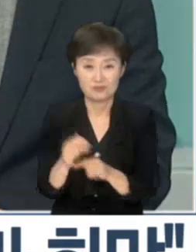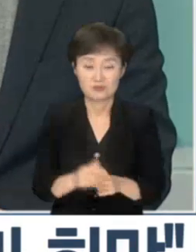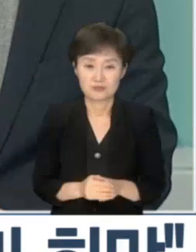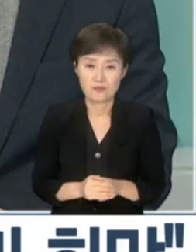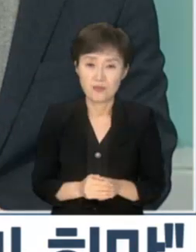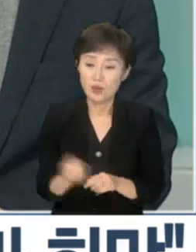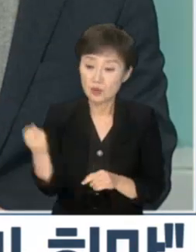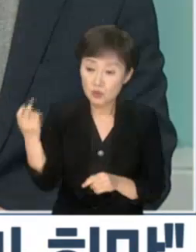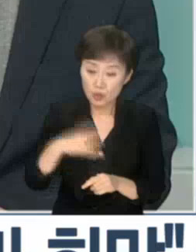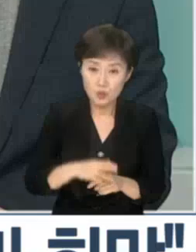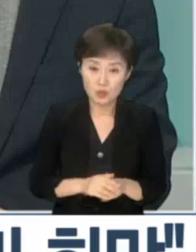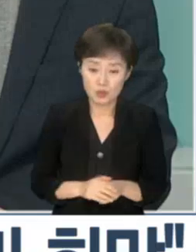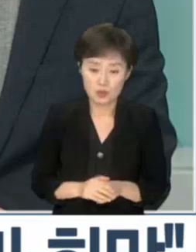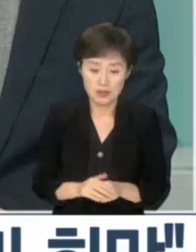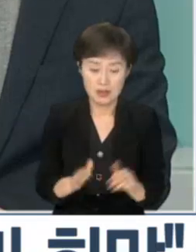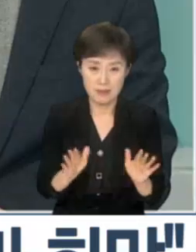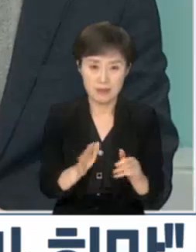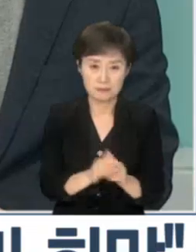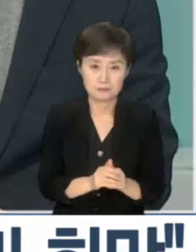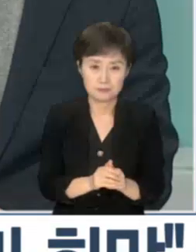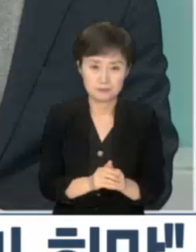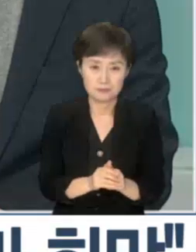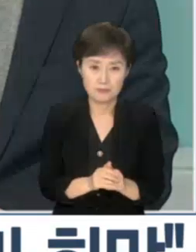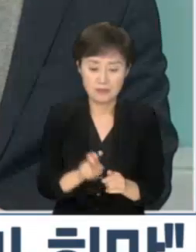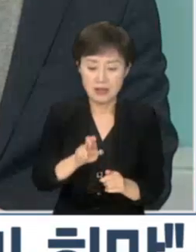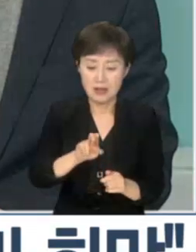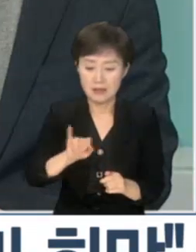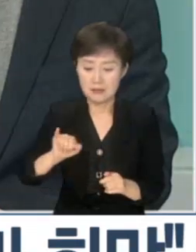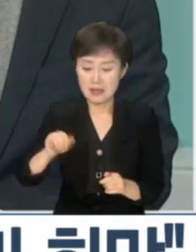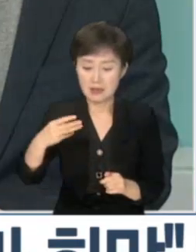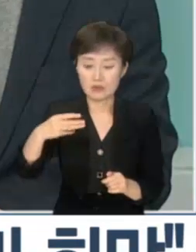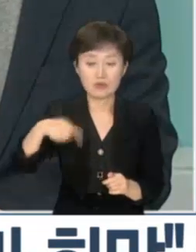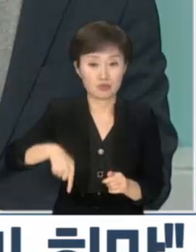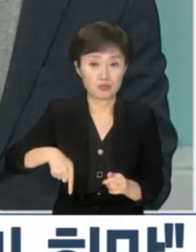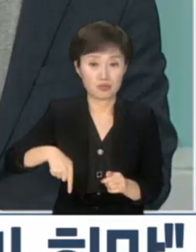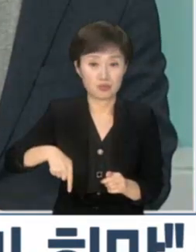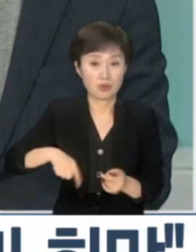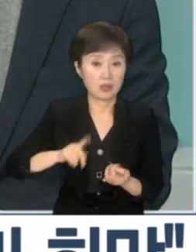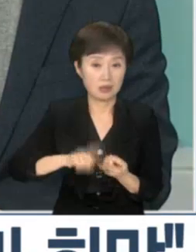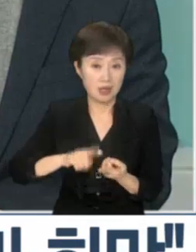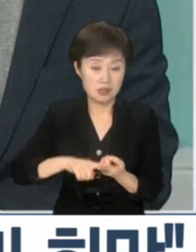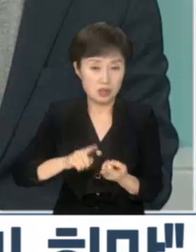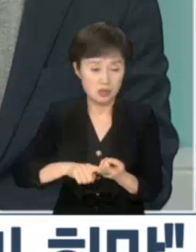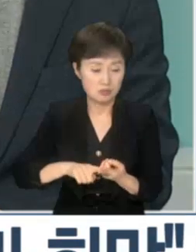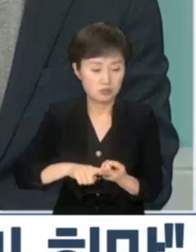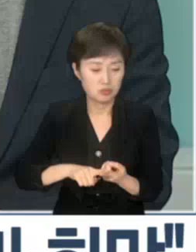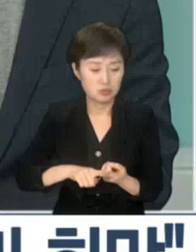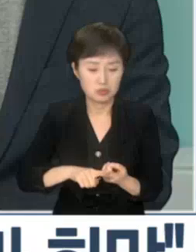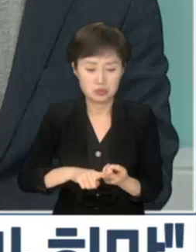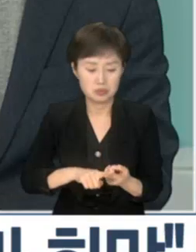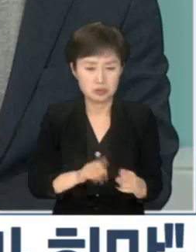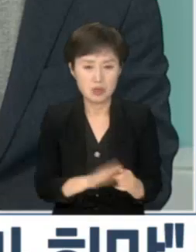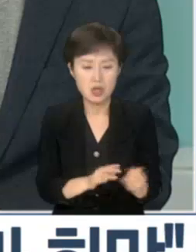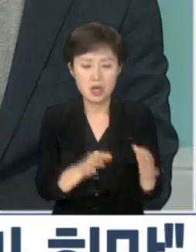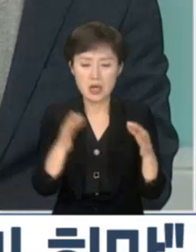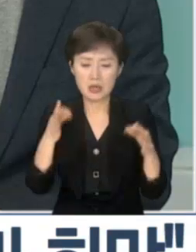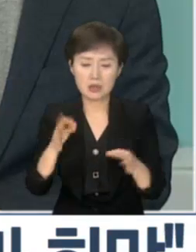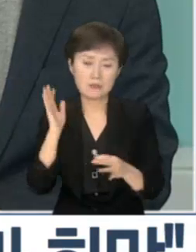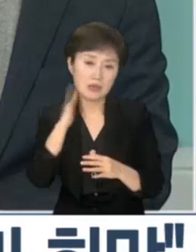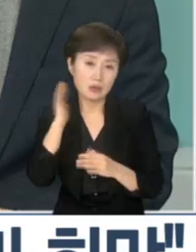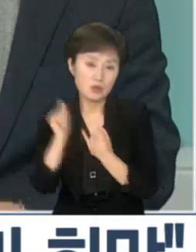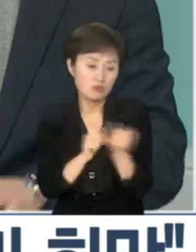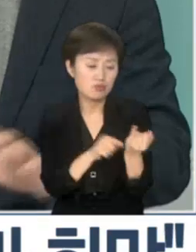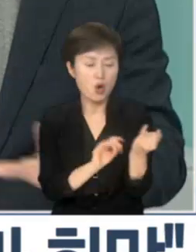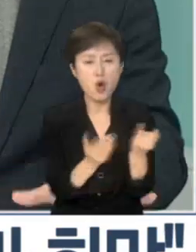미투 관련된 그 남자가 여자에게 돈을 주면 미투가 발생하지 않는다. 이렇게 김건희 여사가 발언을 해서 엄청나게 그때 일파만파 문제가